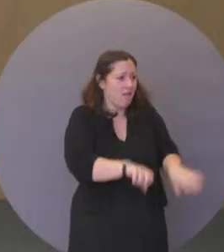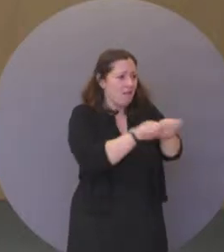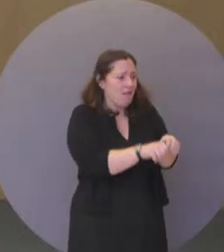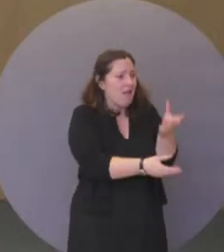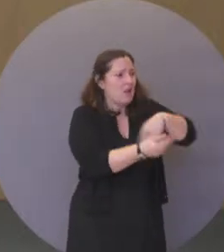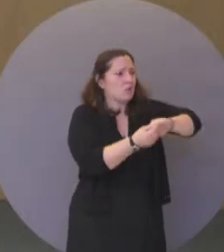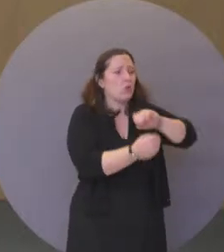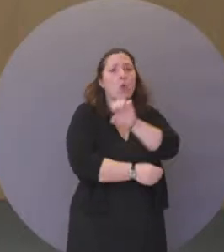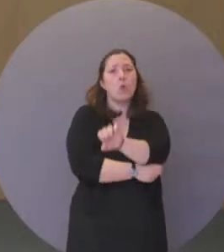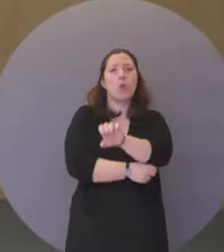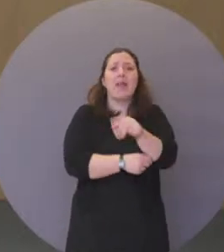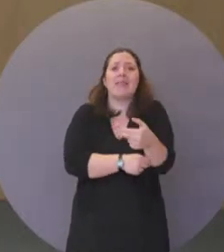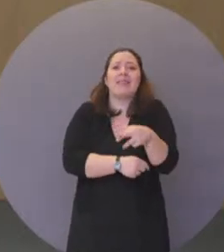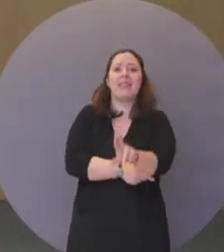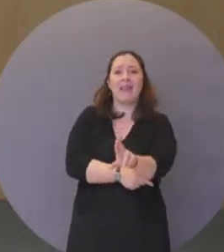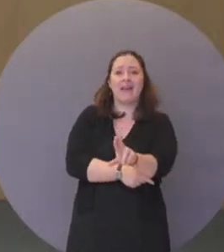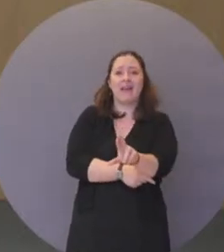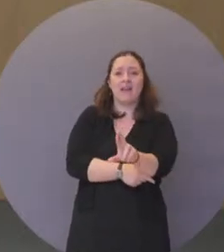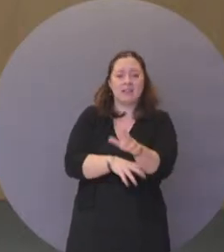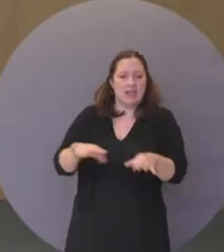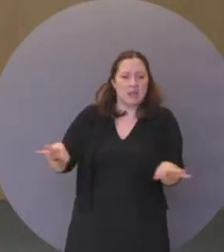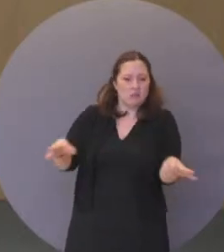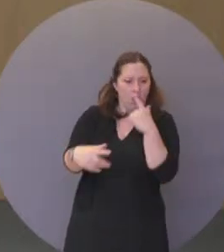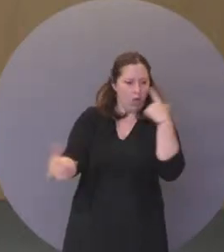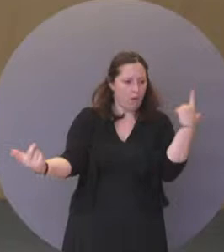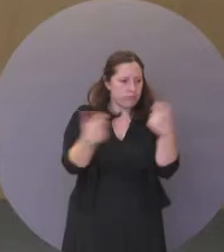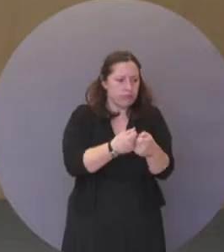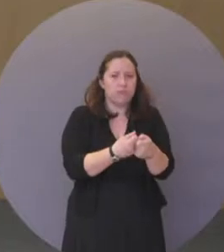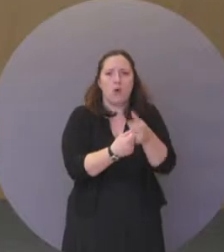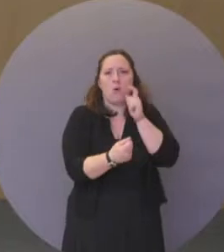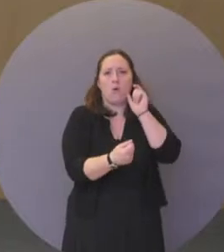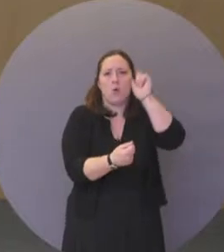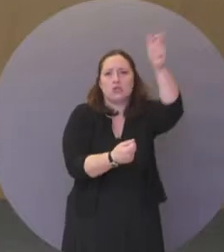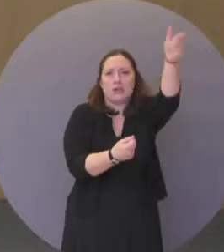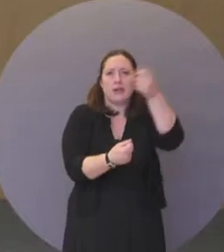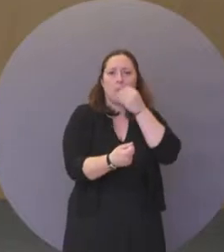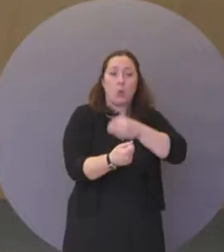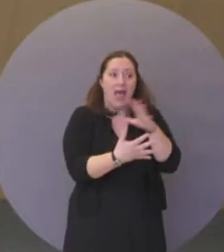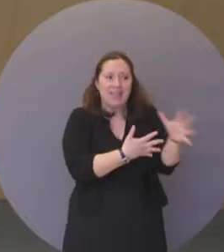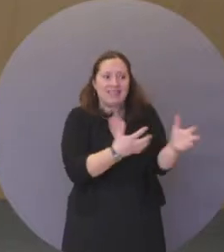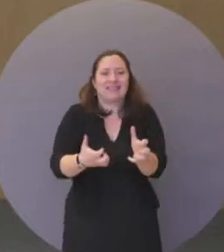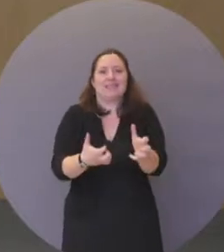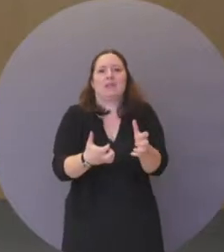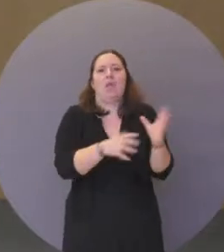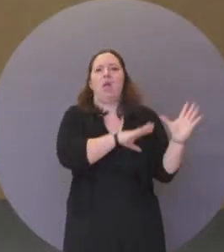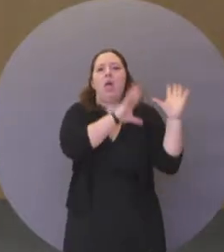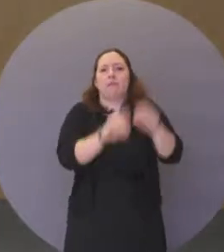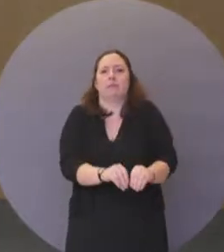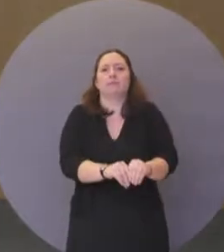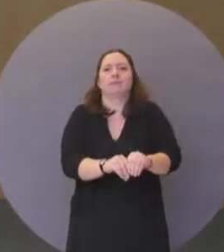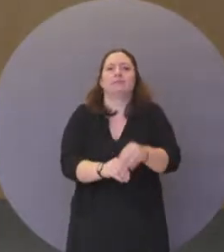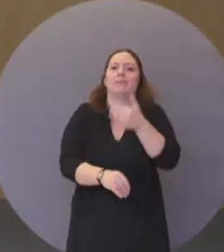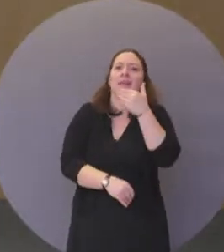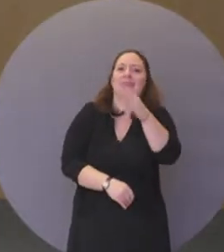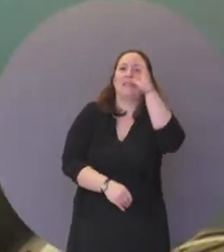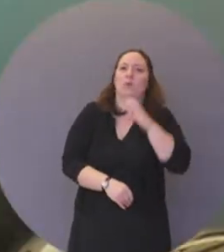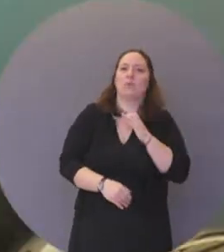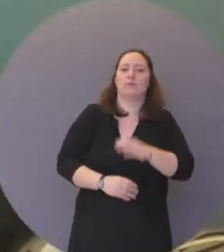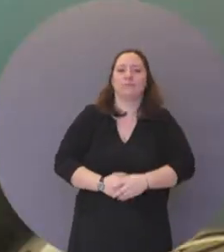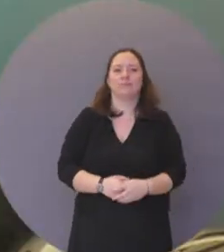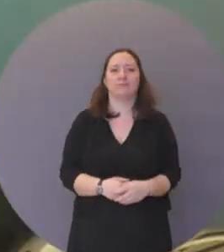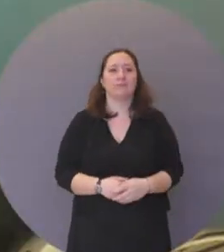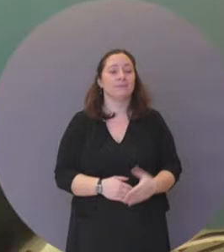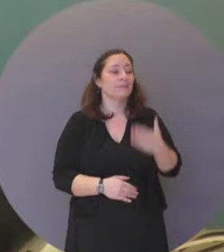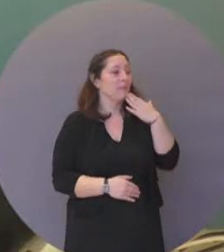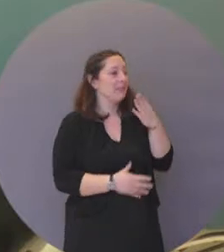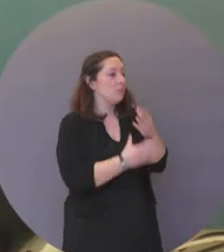de NR territorialement cohérents efficient et attractif bref des projets le territoire je vous remercie merci